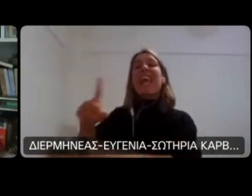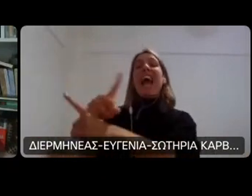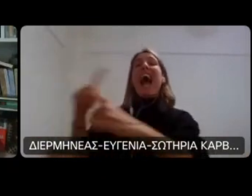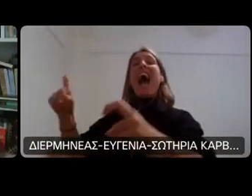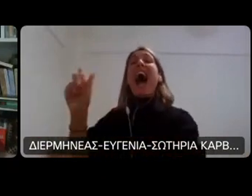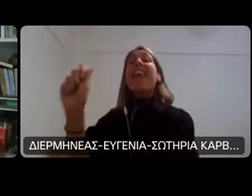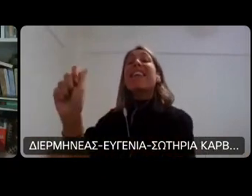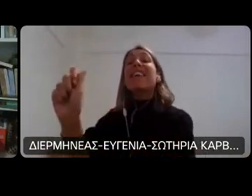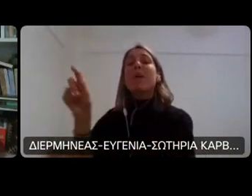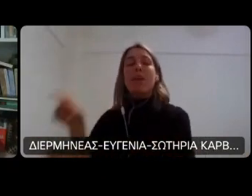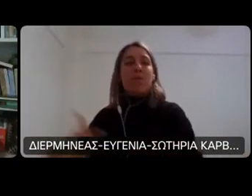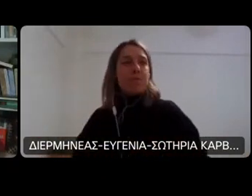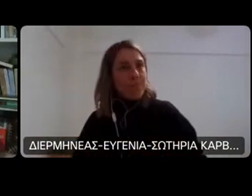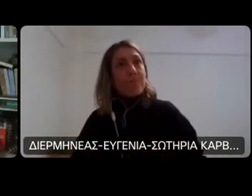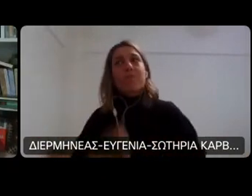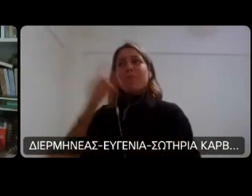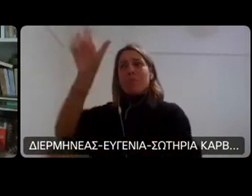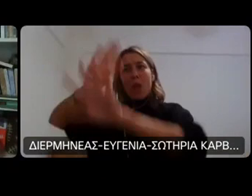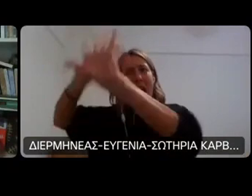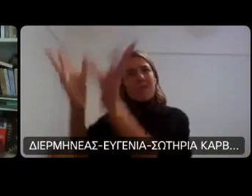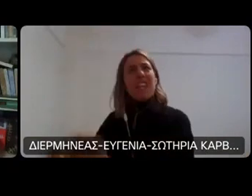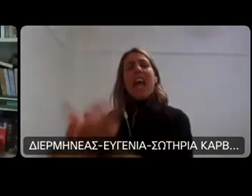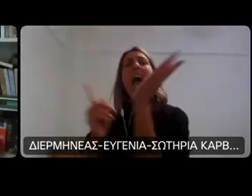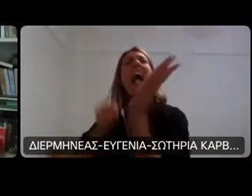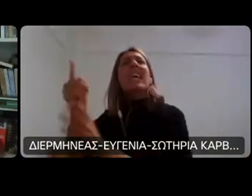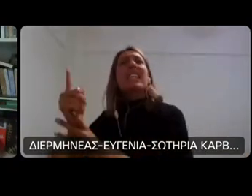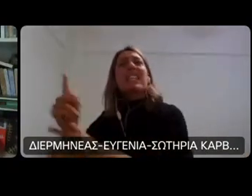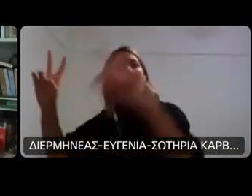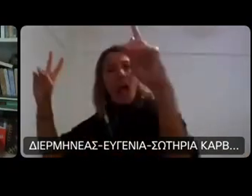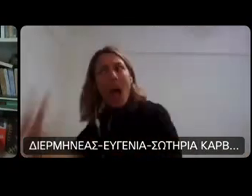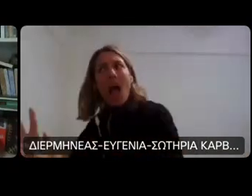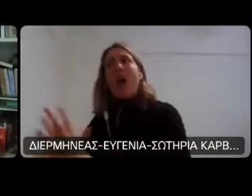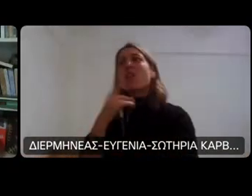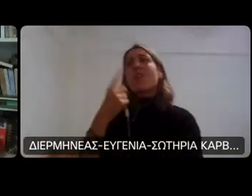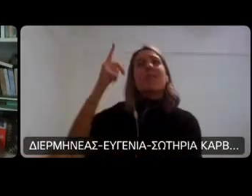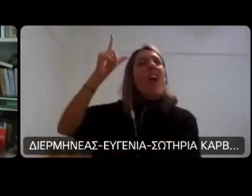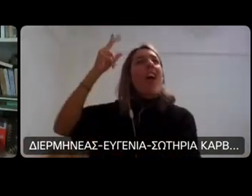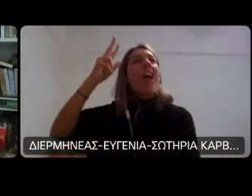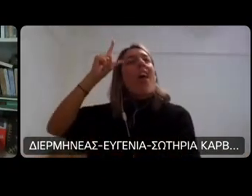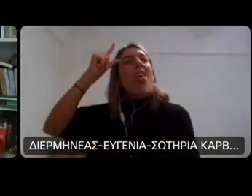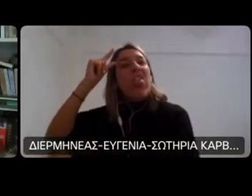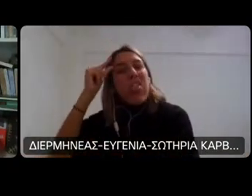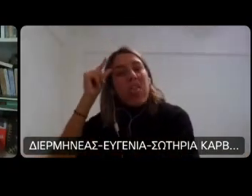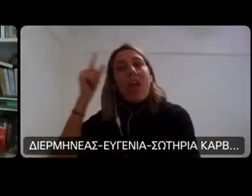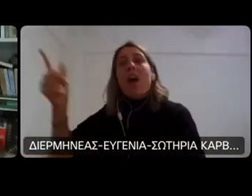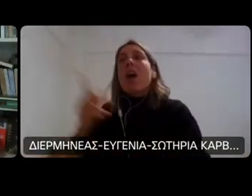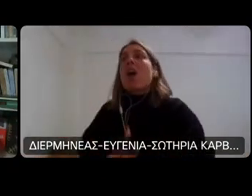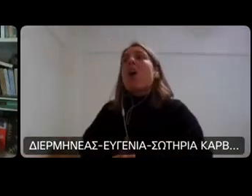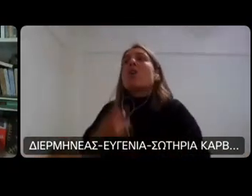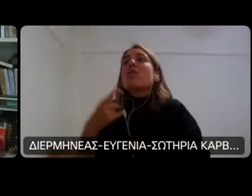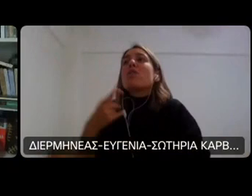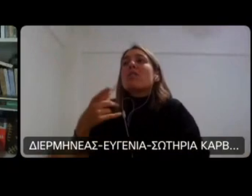από χαρακτηριστικά που την καθιστούν λιγότερο άνθρωπο. Παθητικότητα, μειωμένη διάνοια, υποτακτικότητα, συναισθηματική